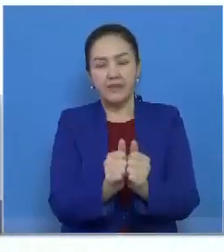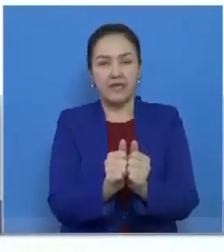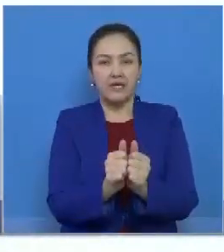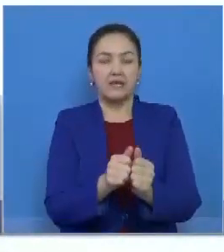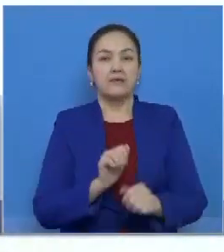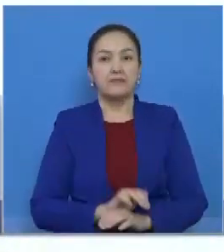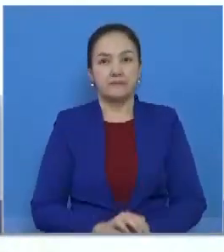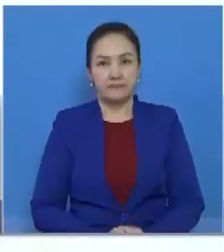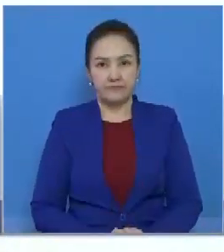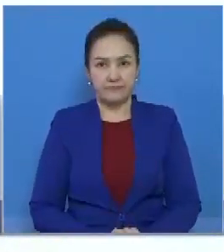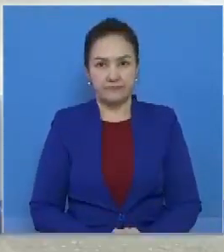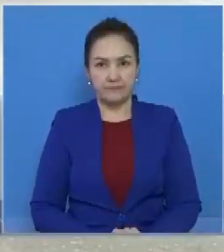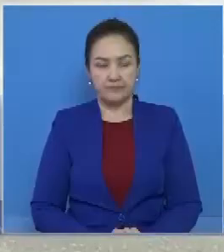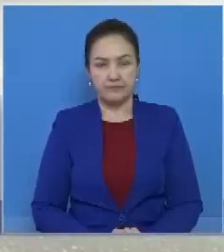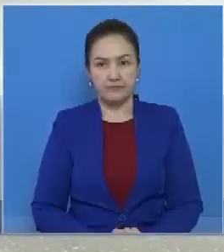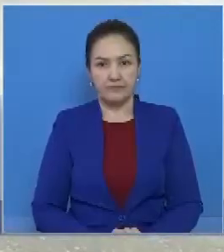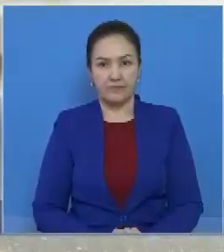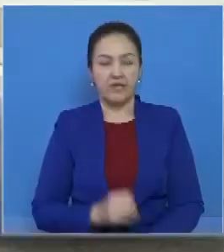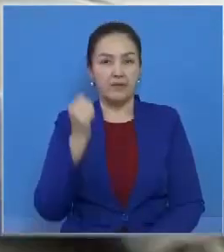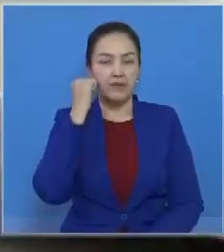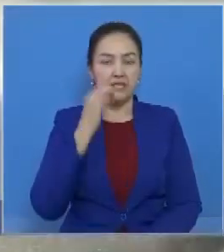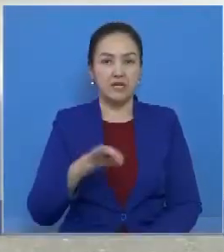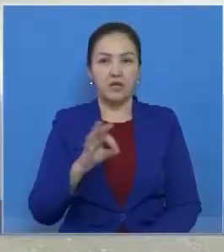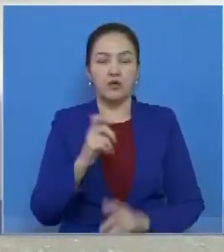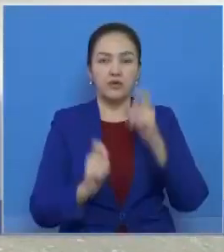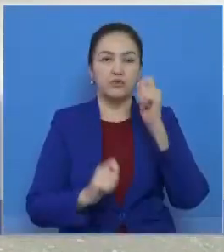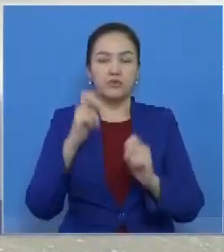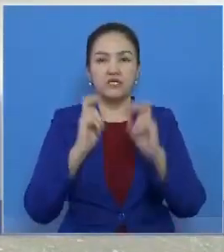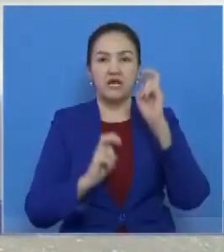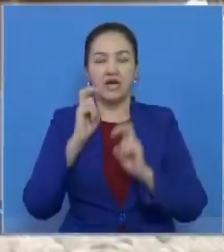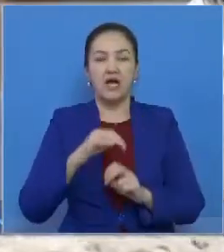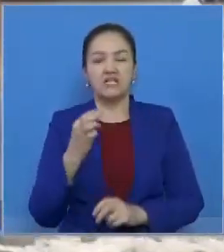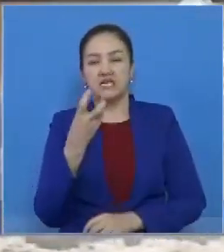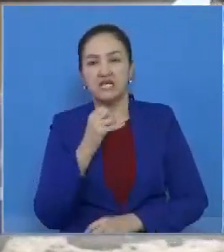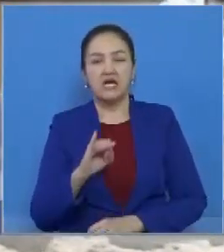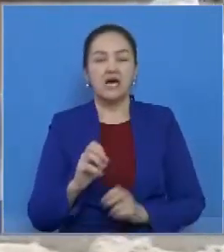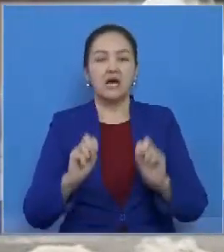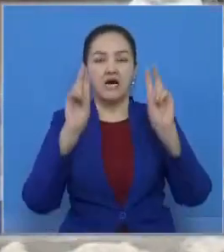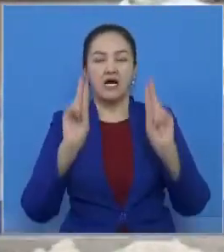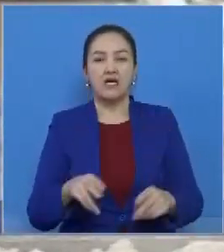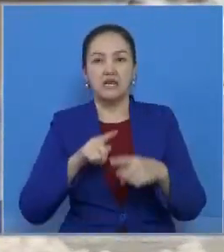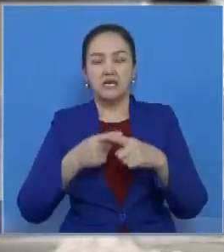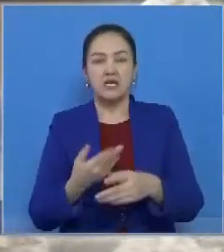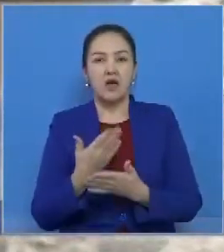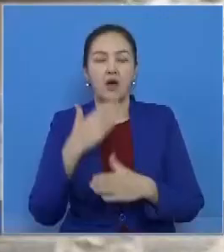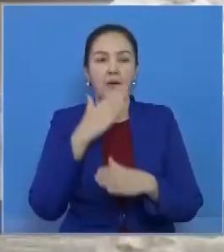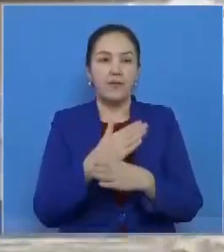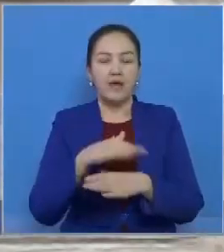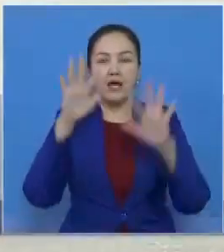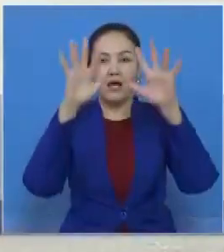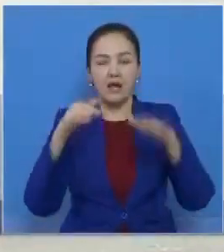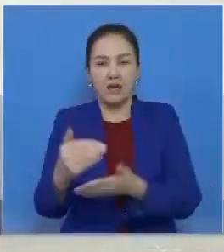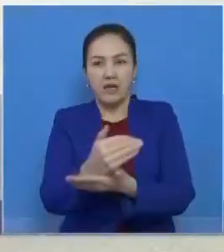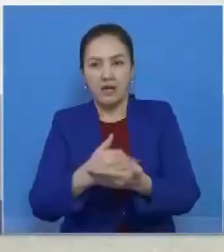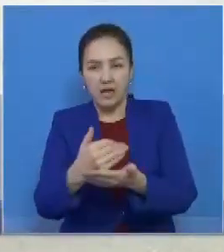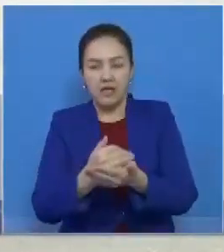қала аумағында екінші полигон қарастырылуда қазір. Мәскеу ауданы сүт зауыты және Шанхайда арнайы техниканы көмегімен көше қардан тазартылды.